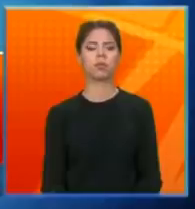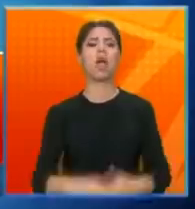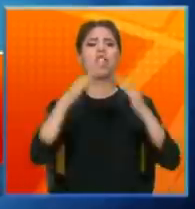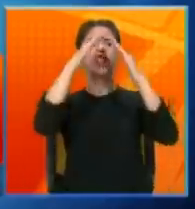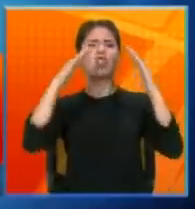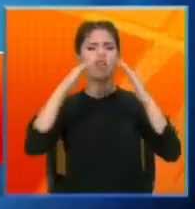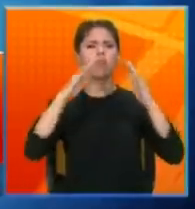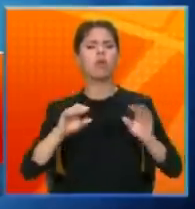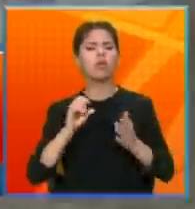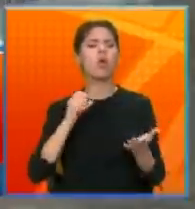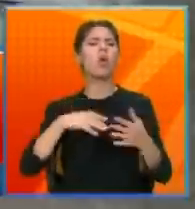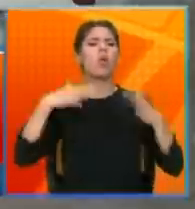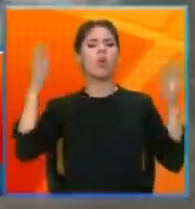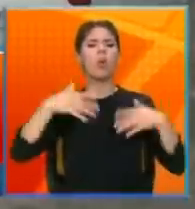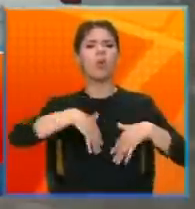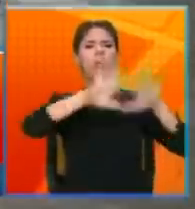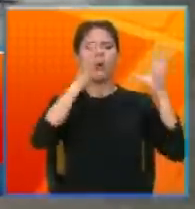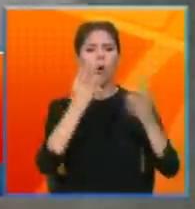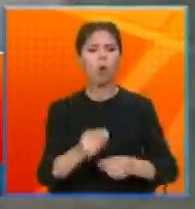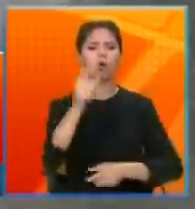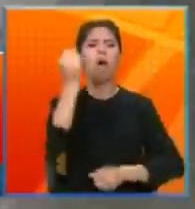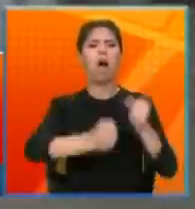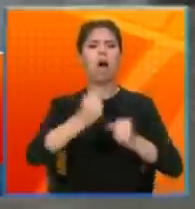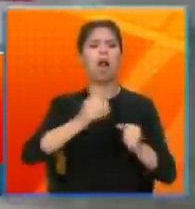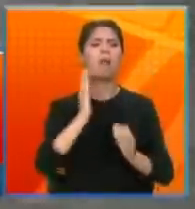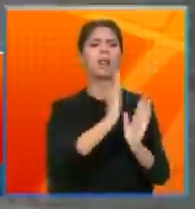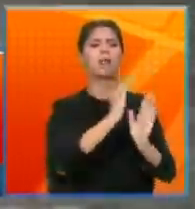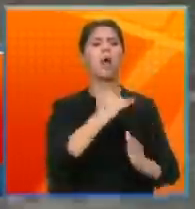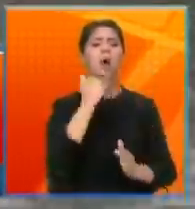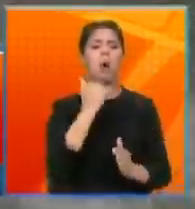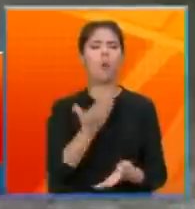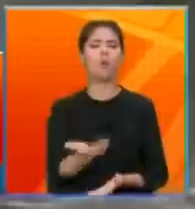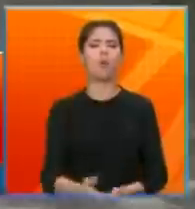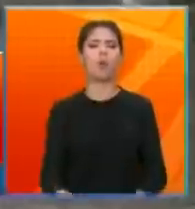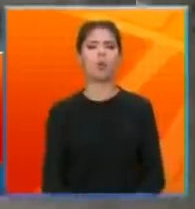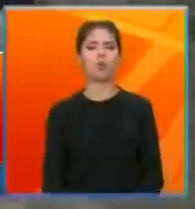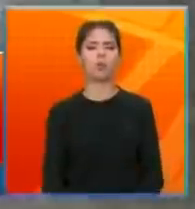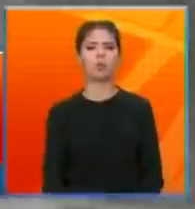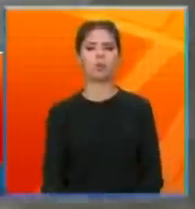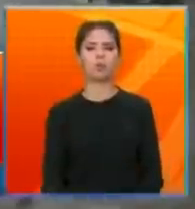Çatılar uçtu, araçlar selde mahsur kaldı, sürücüler ilerlemekte güçlük çekti.